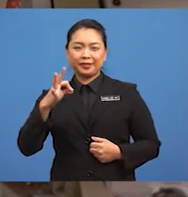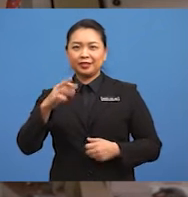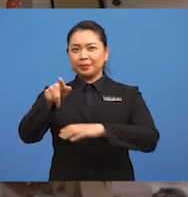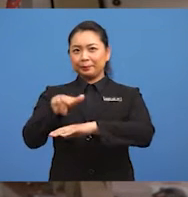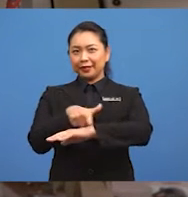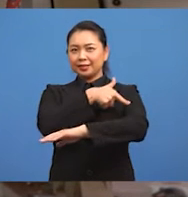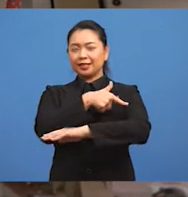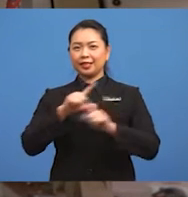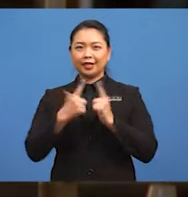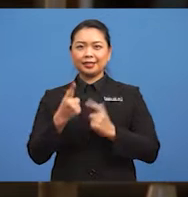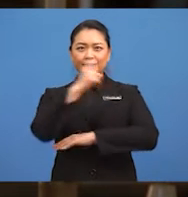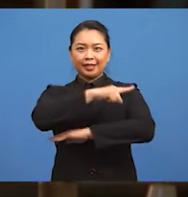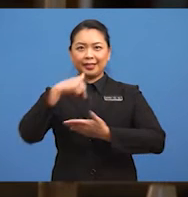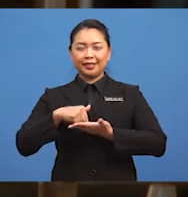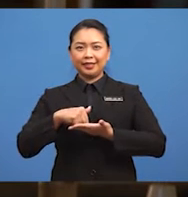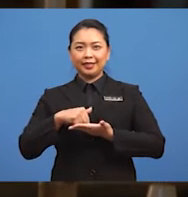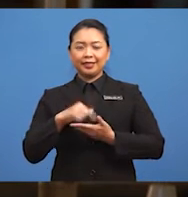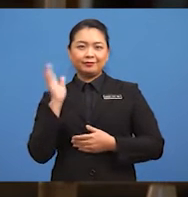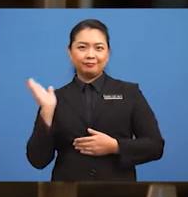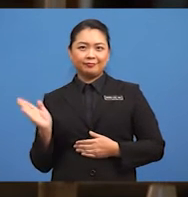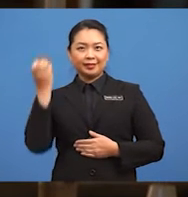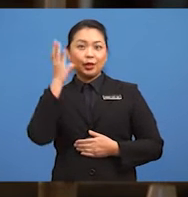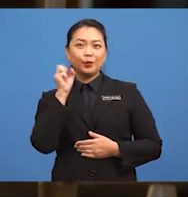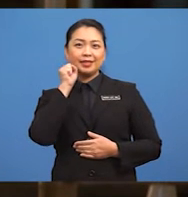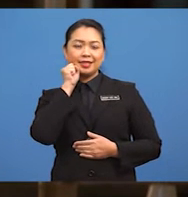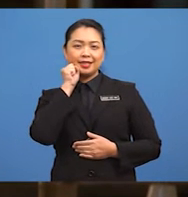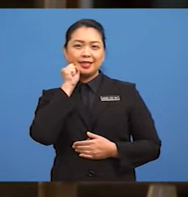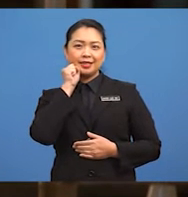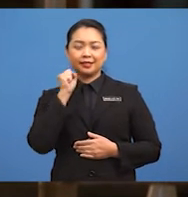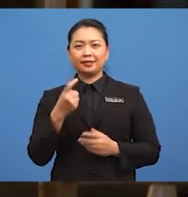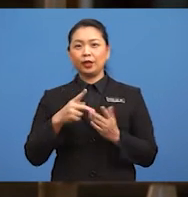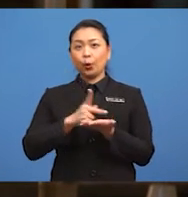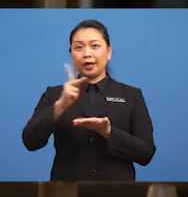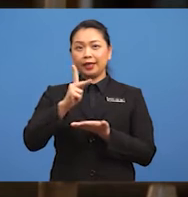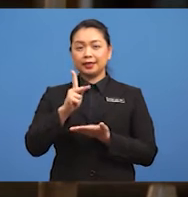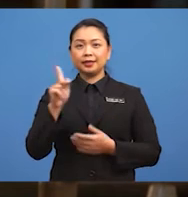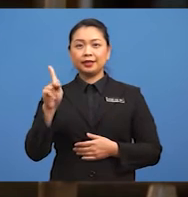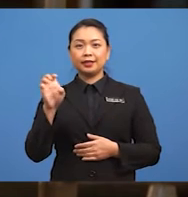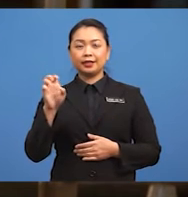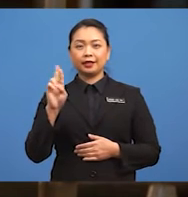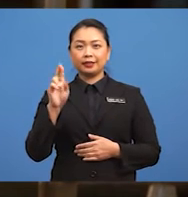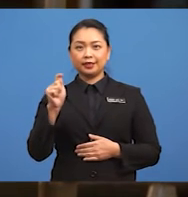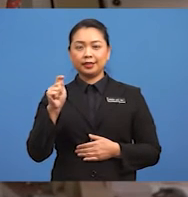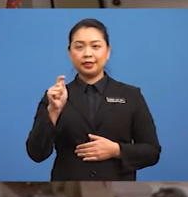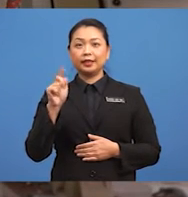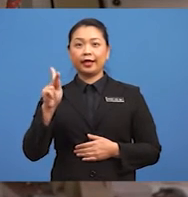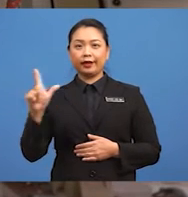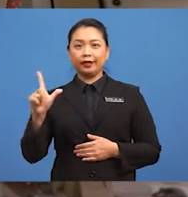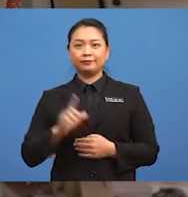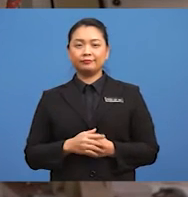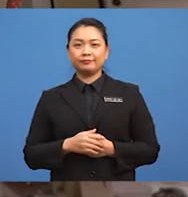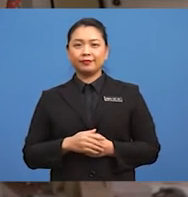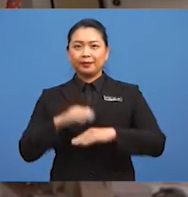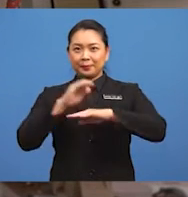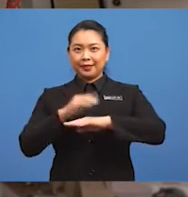sepanjang kelas hari ini. Saya Cikgu Siti dari Kolej Vokasional ERT Setapak.